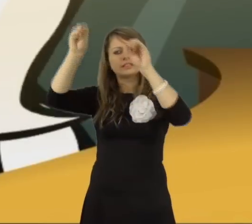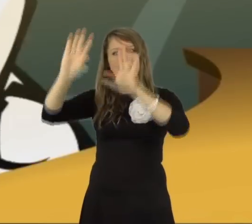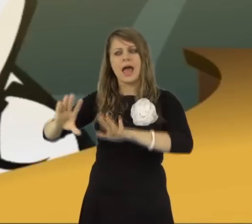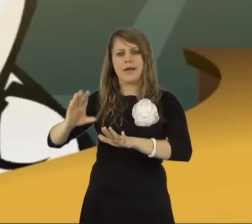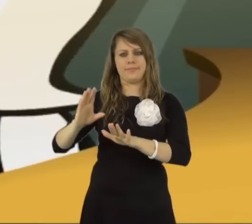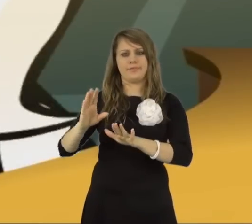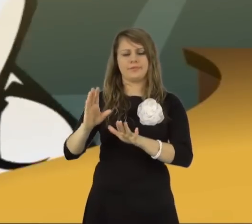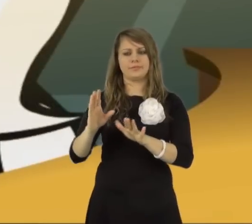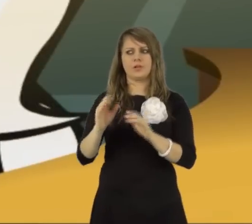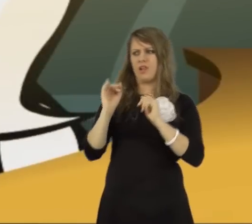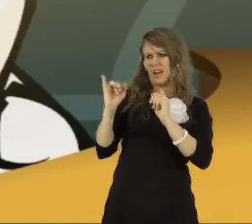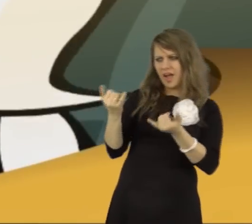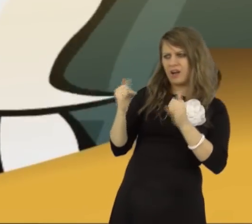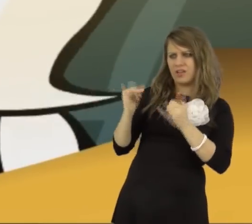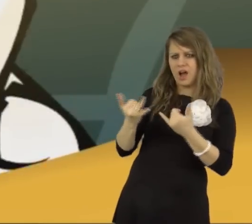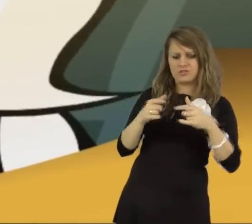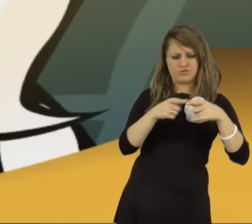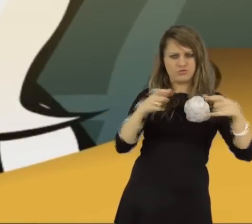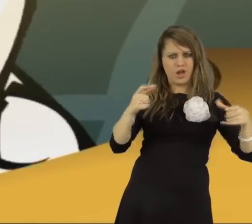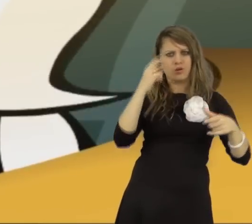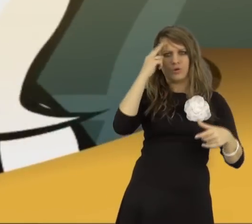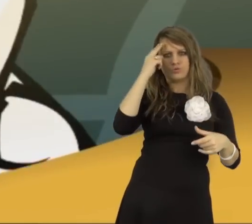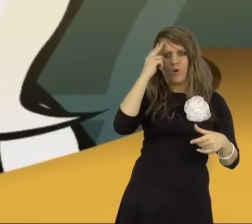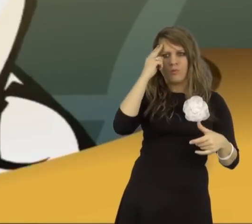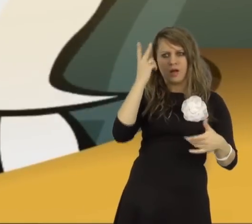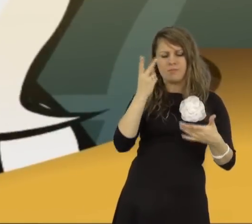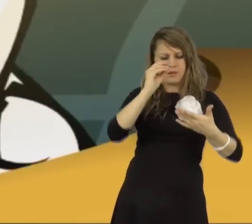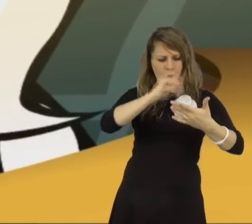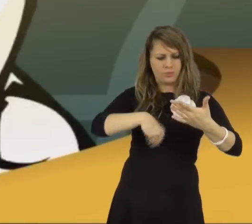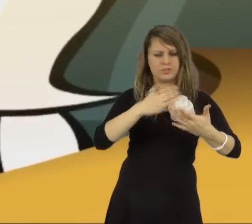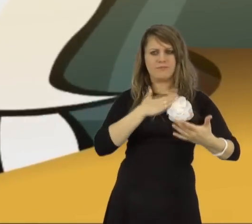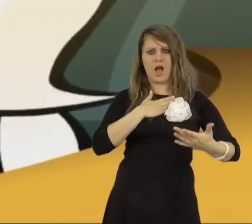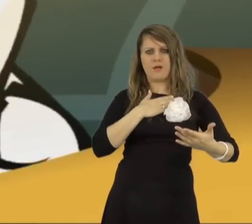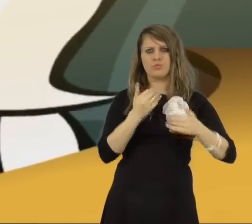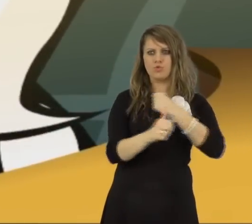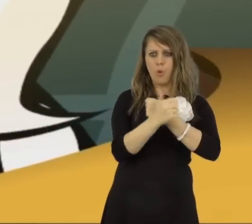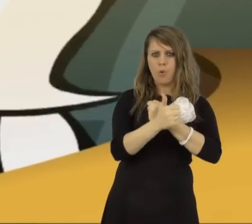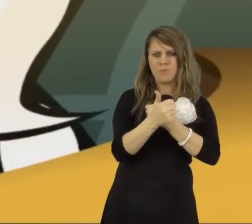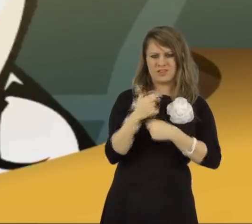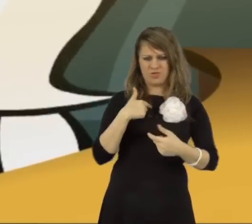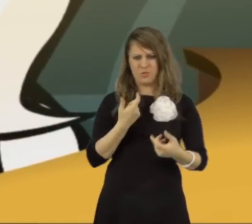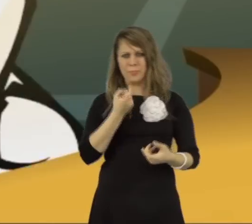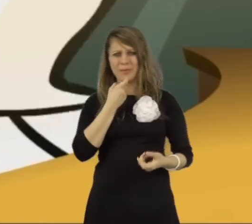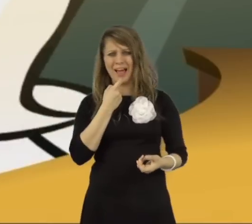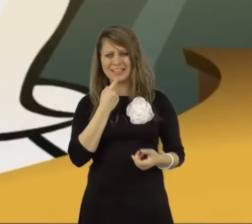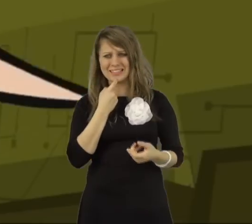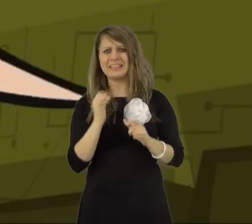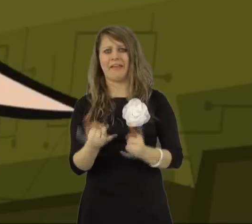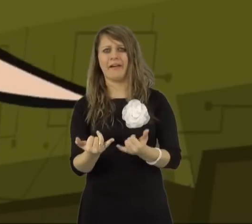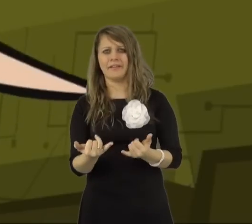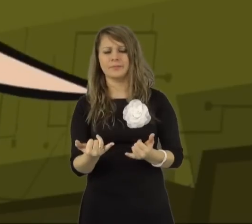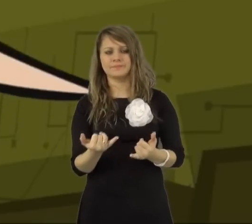akceptują. No to, no jak to? To jeszcze czek rozumiem. Mam podpis właściciela czeku. Mam dokument. A tu jakiś